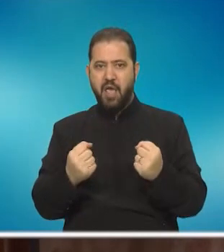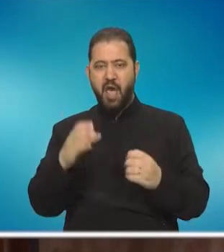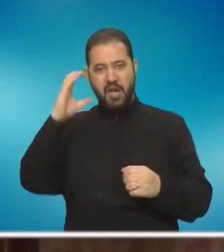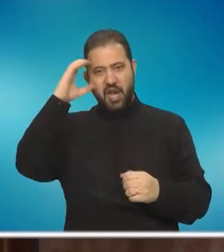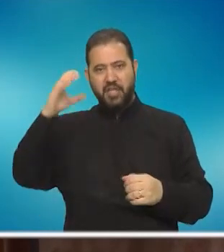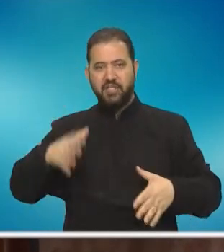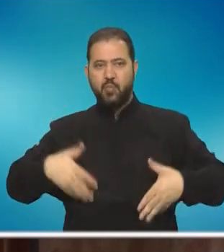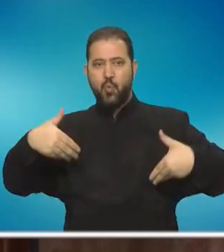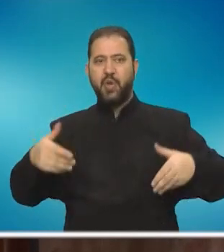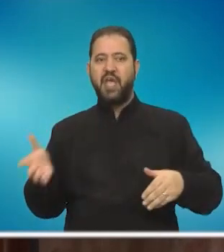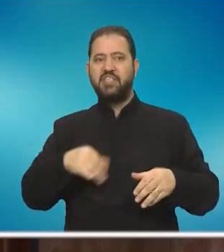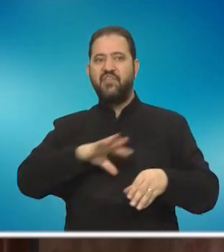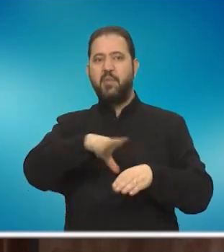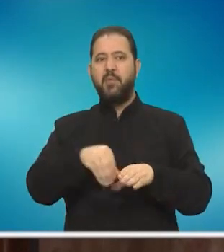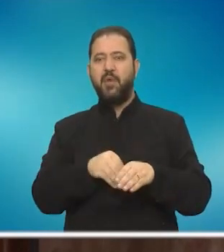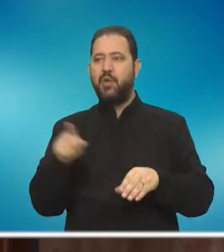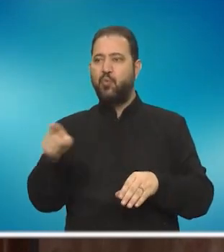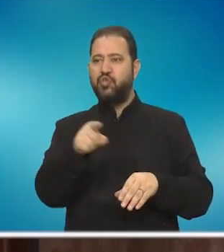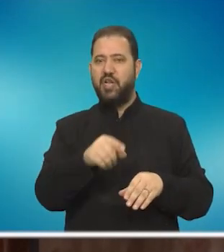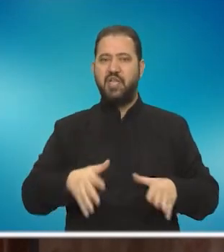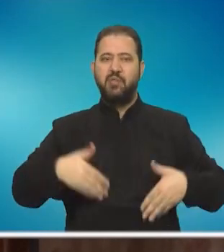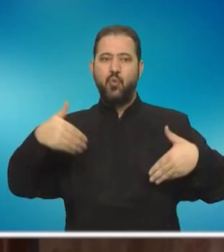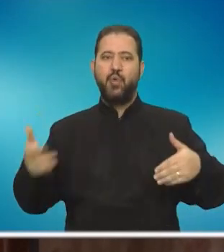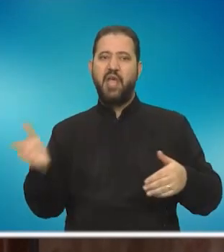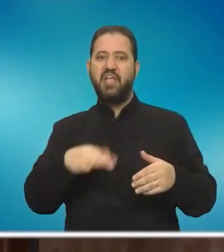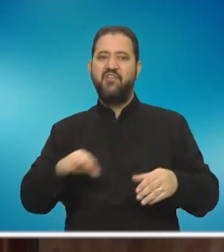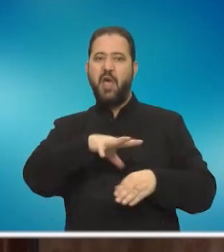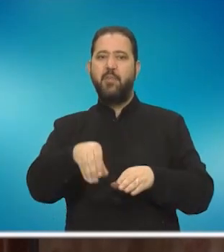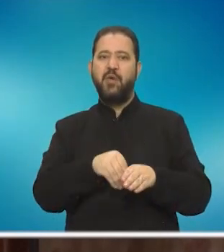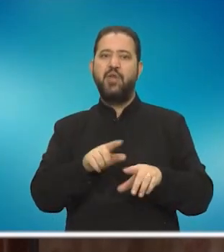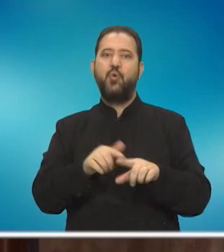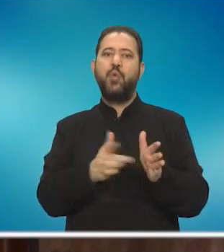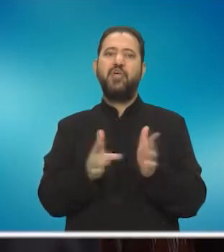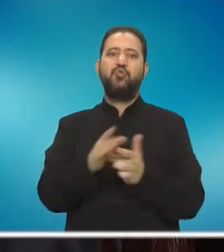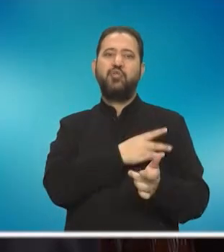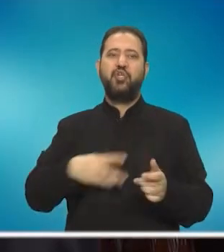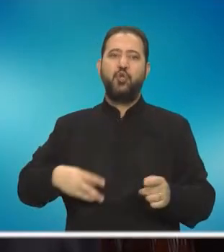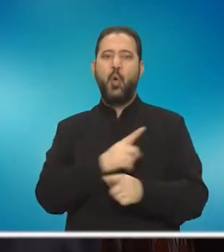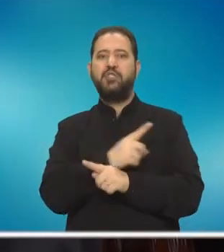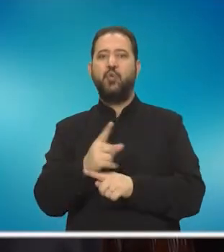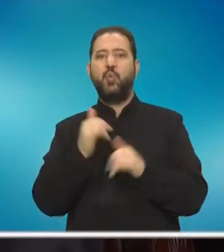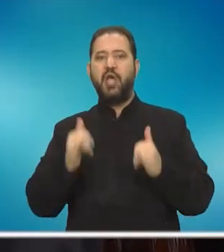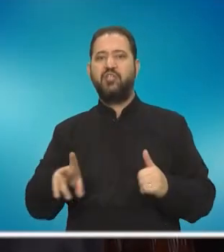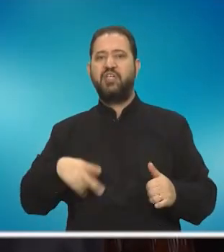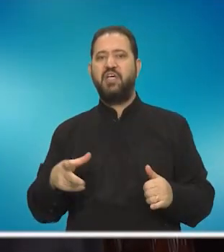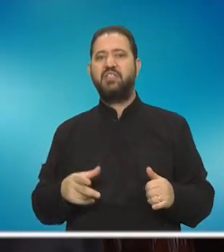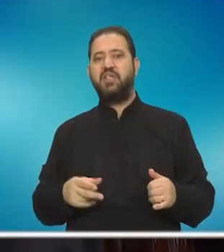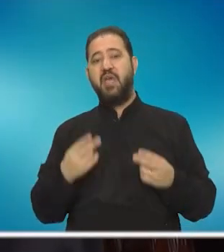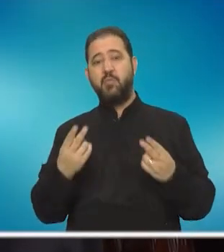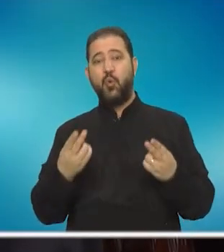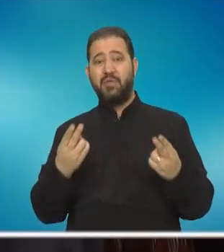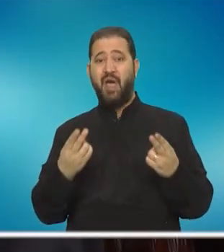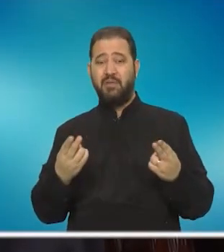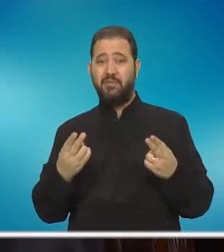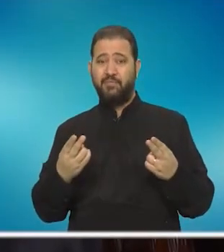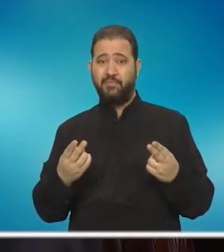dă bucurie de a fi împreună cu ceilalți și mai ales bucuria de a fi împreună cu Hristos. Lucrul acesta este extrem, extrem